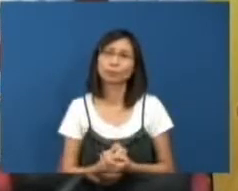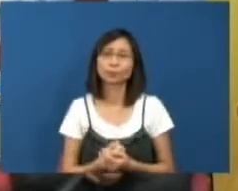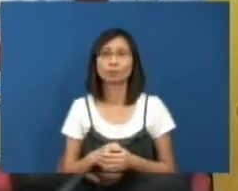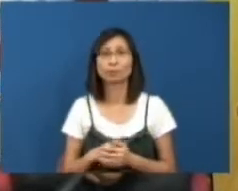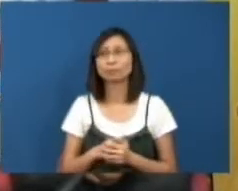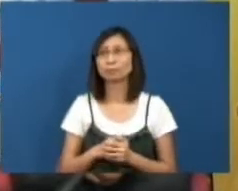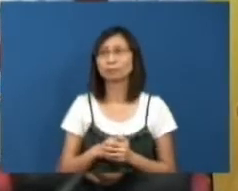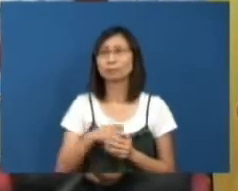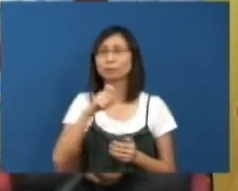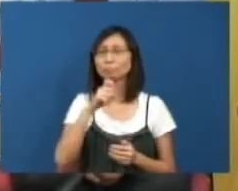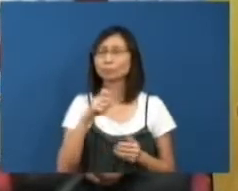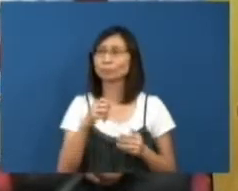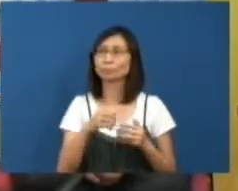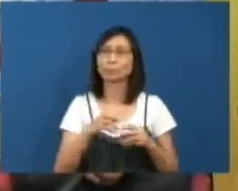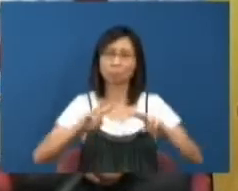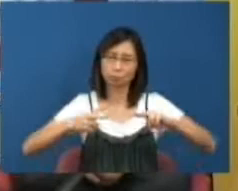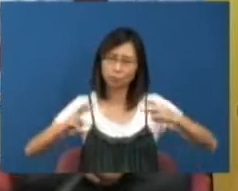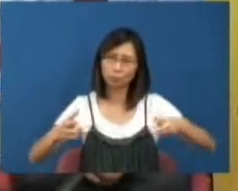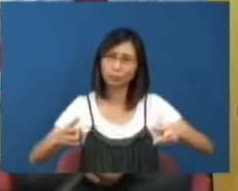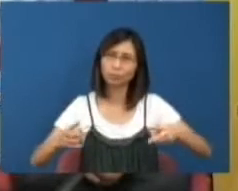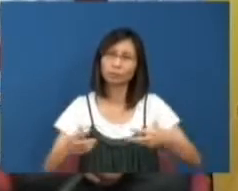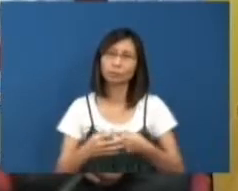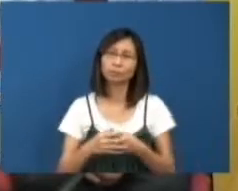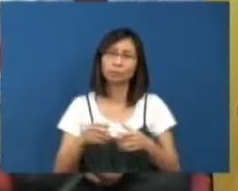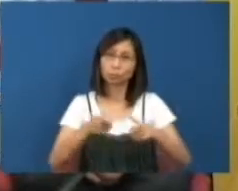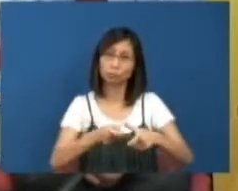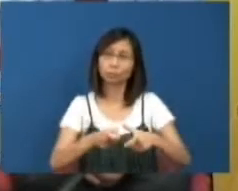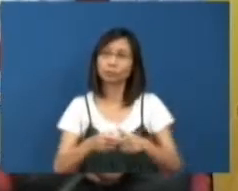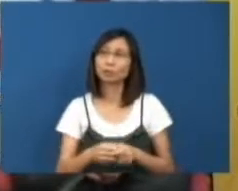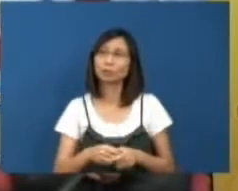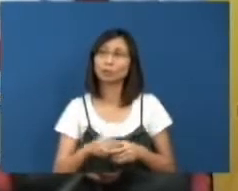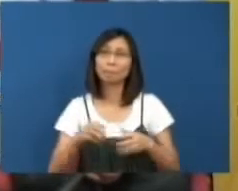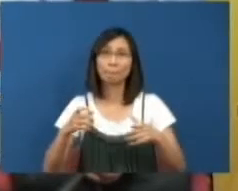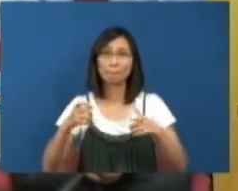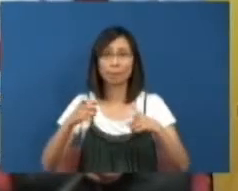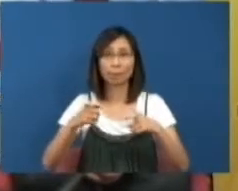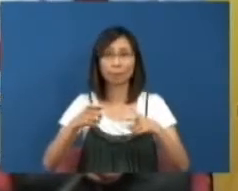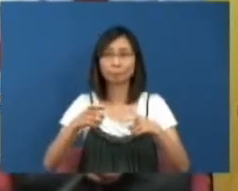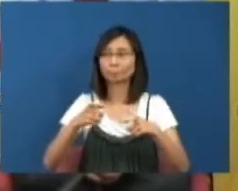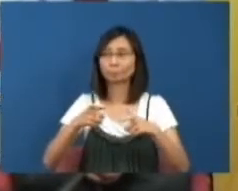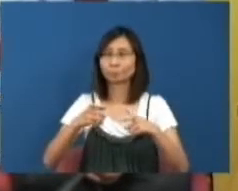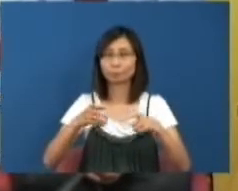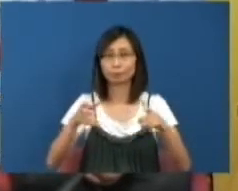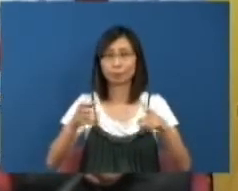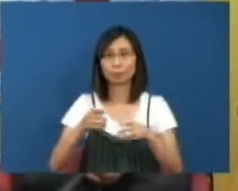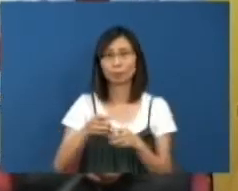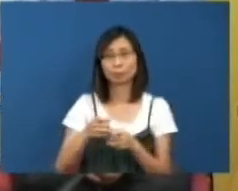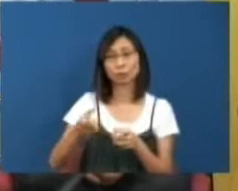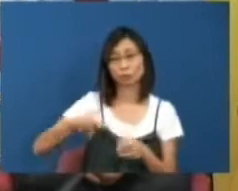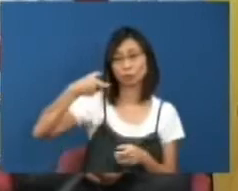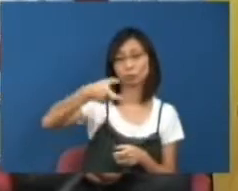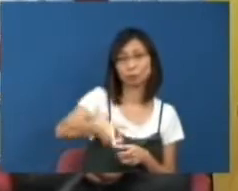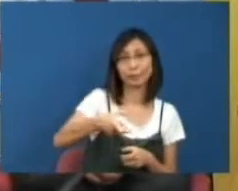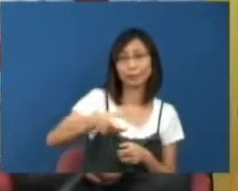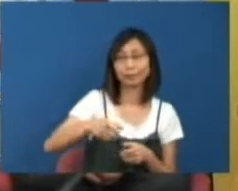啲某一啲某類型啲發展商咧，佢就為咗即係個樓面嗰個石屎嗰個成本咧，同埋即